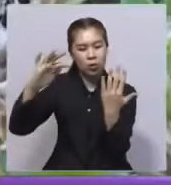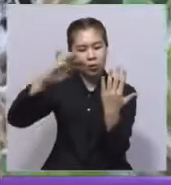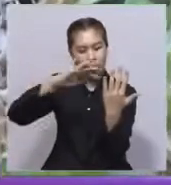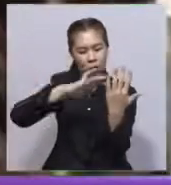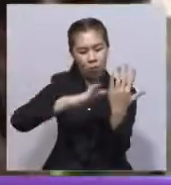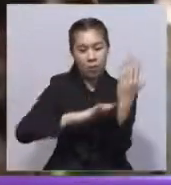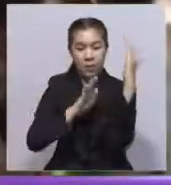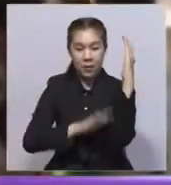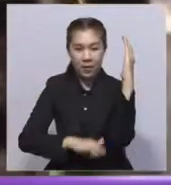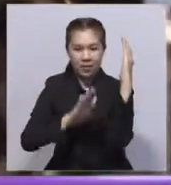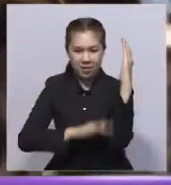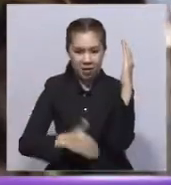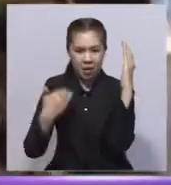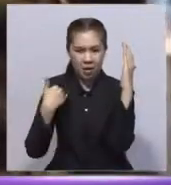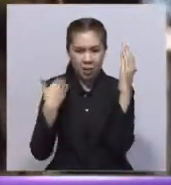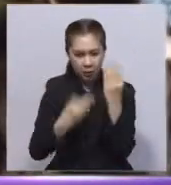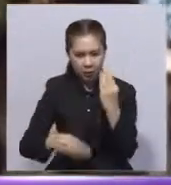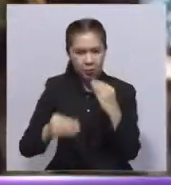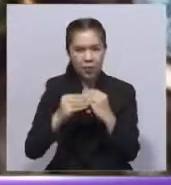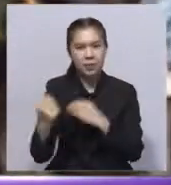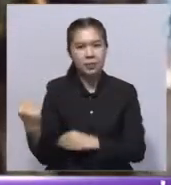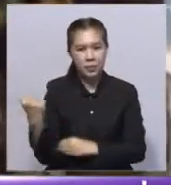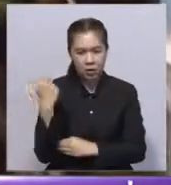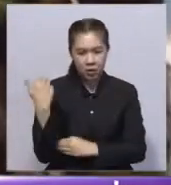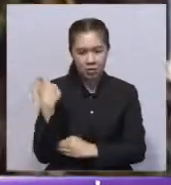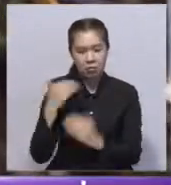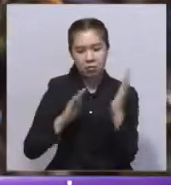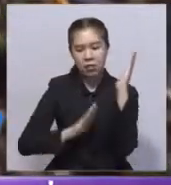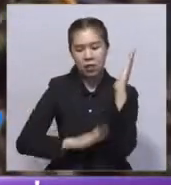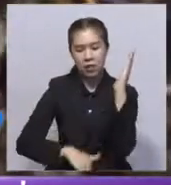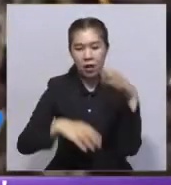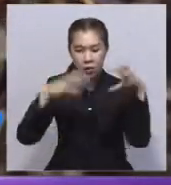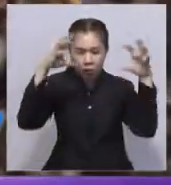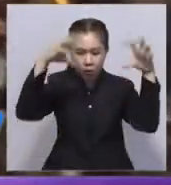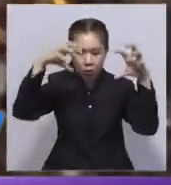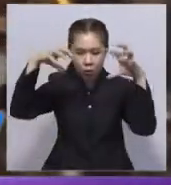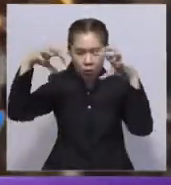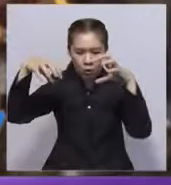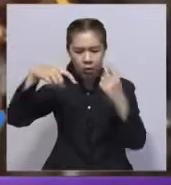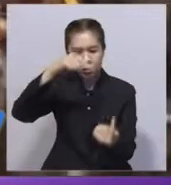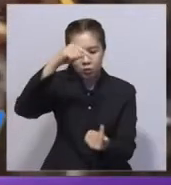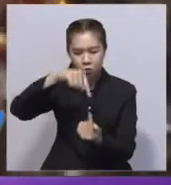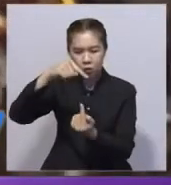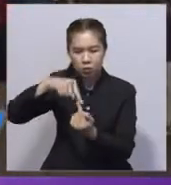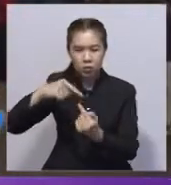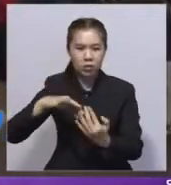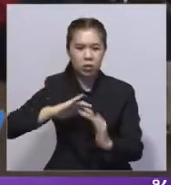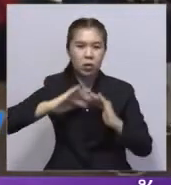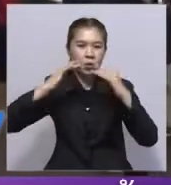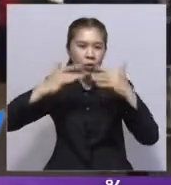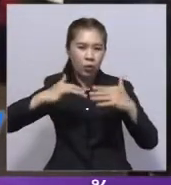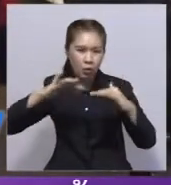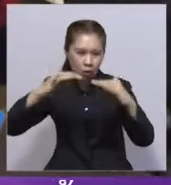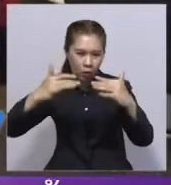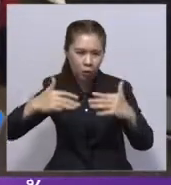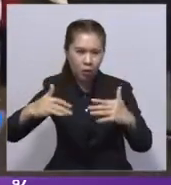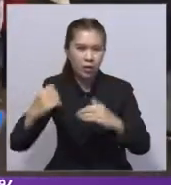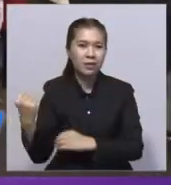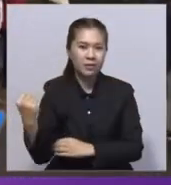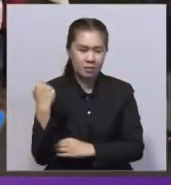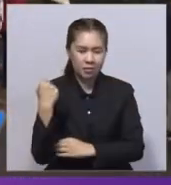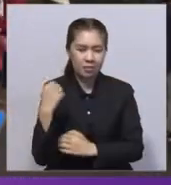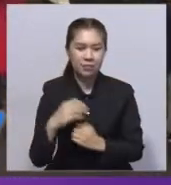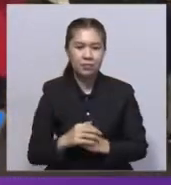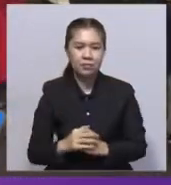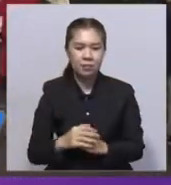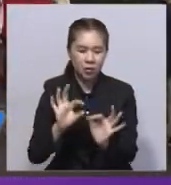ทยและภาคใต้จะมีกำลังแรงขึ้นทำให้ภาคใต้มีฝนตกหนักในบางแห่งและคลื่นลมแรงในอ่าวไทยจะมีกำลังแรงขึ้นโด